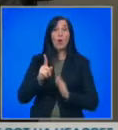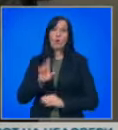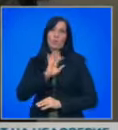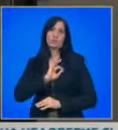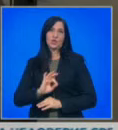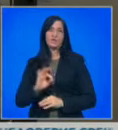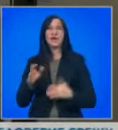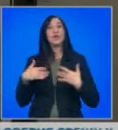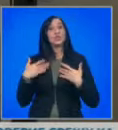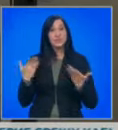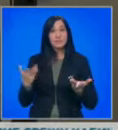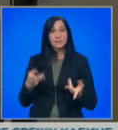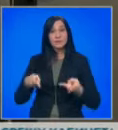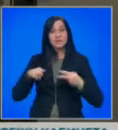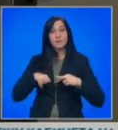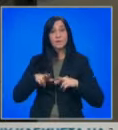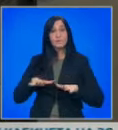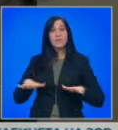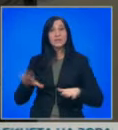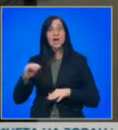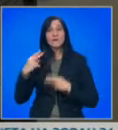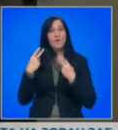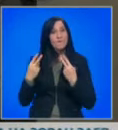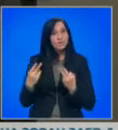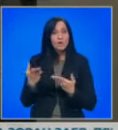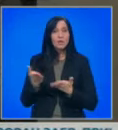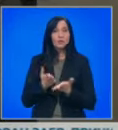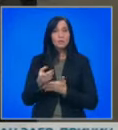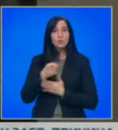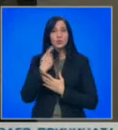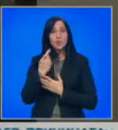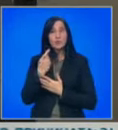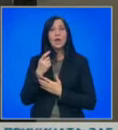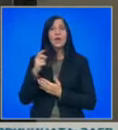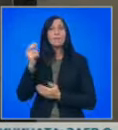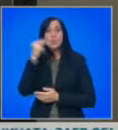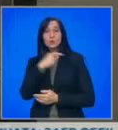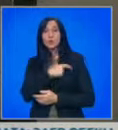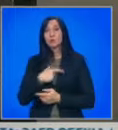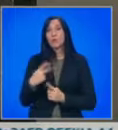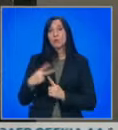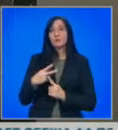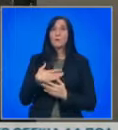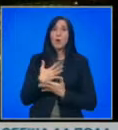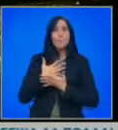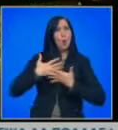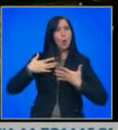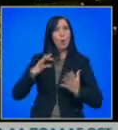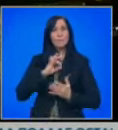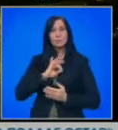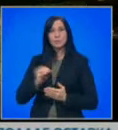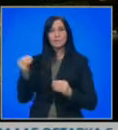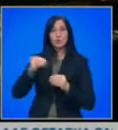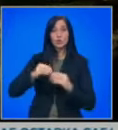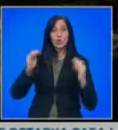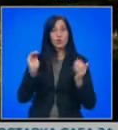печеливш. Щастливи сме да се завърнем на детската Евровизия, където през годините БНТ е имала много големи успехи,